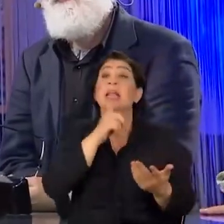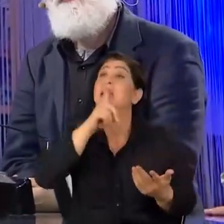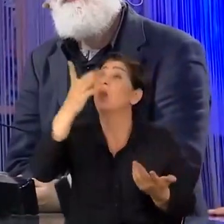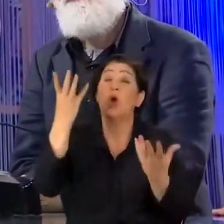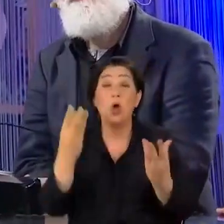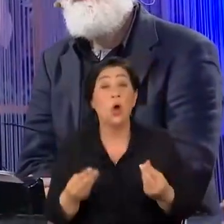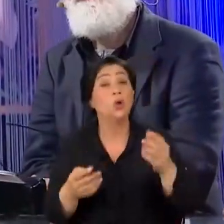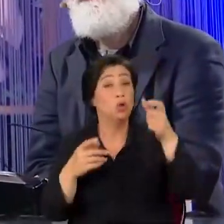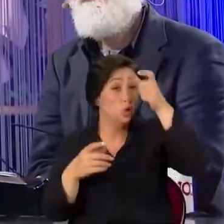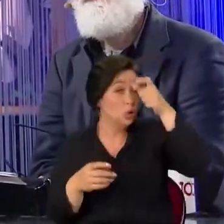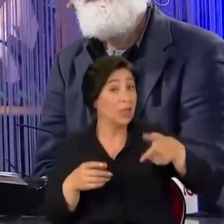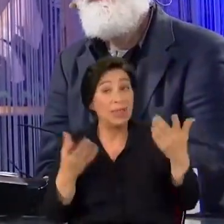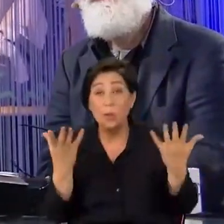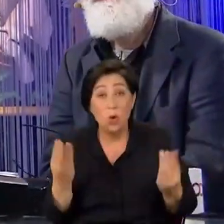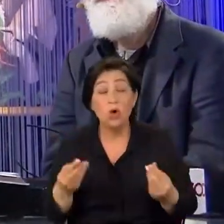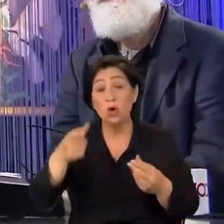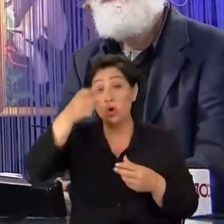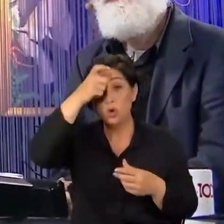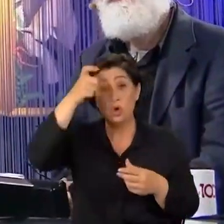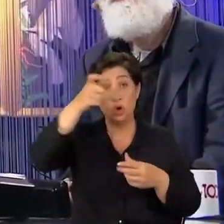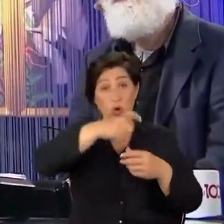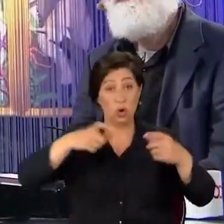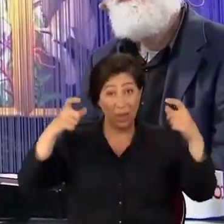oluyor, ülkemizde ne oluyor? Türkiye büyük bir